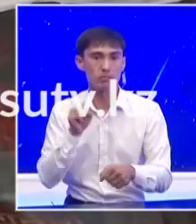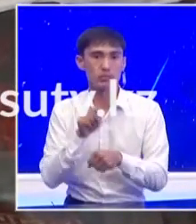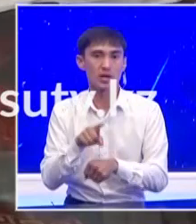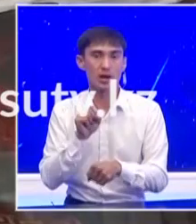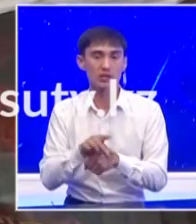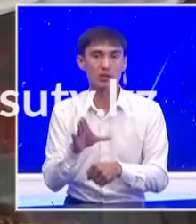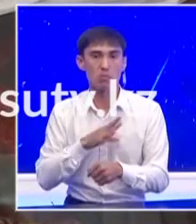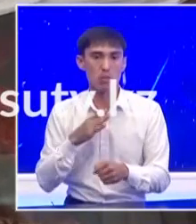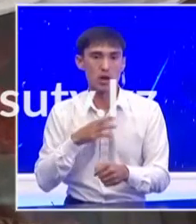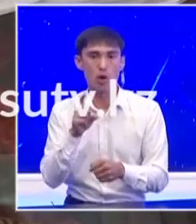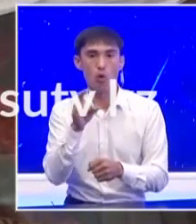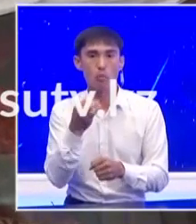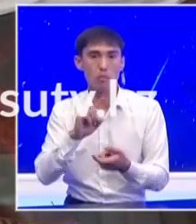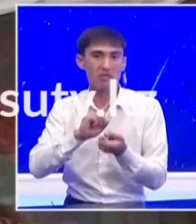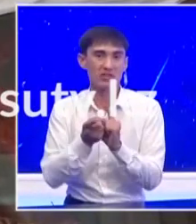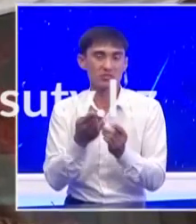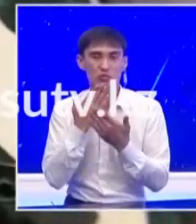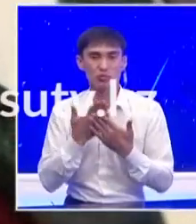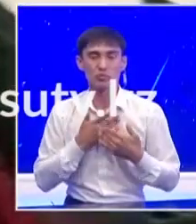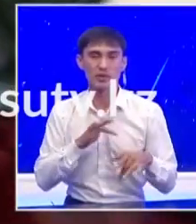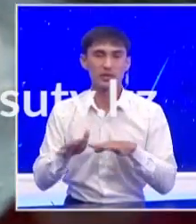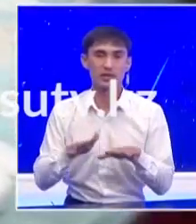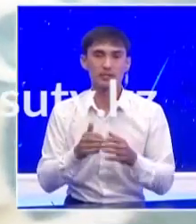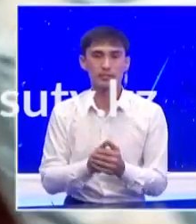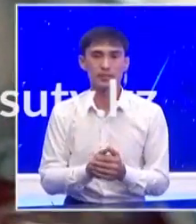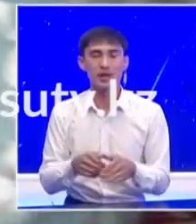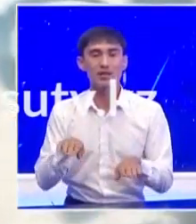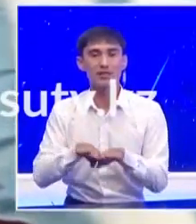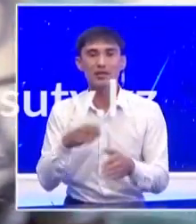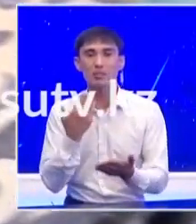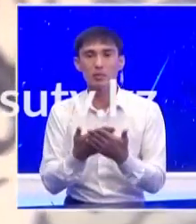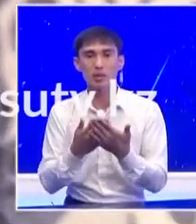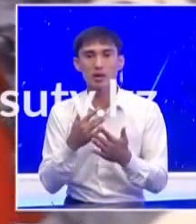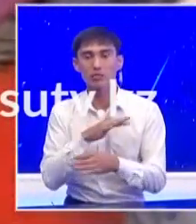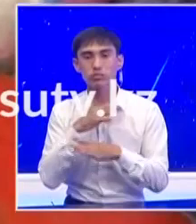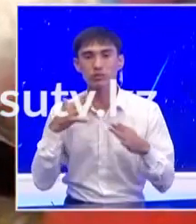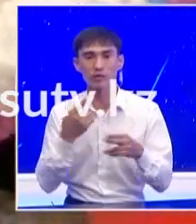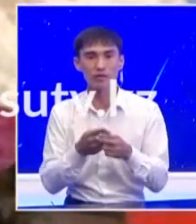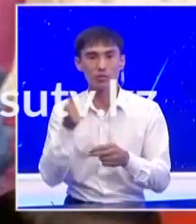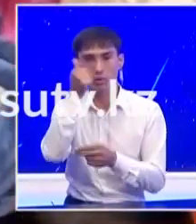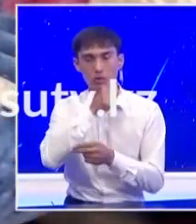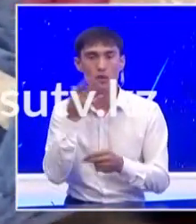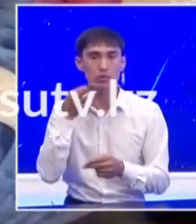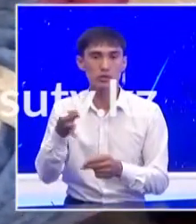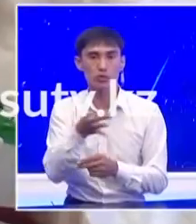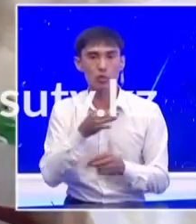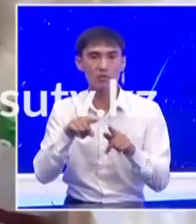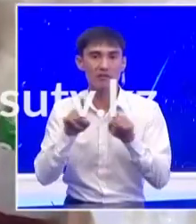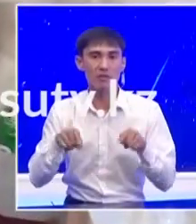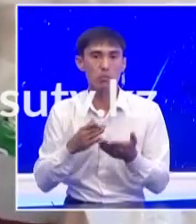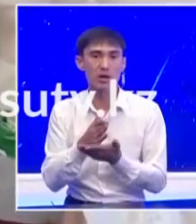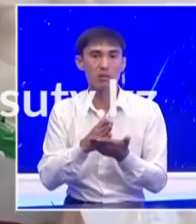и мое хобби превратилось в мое любимое дело. И таких примеров немало. Уже в этом году в Алматинской области в рамках